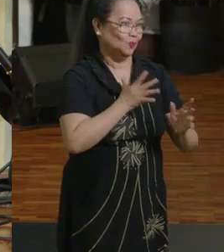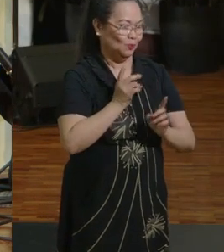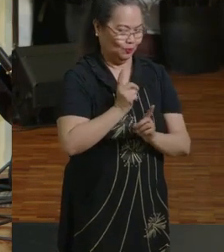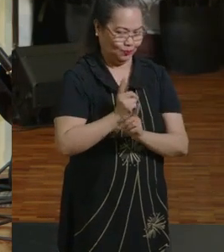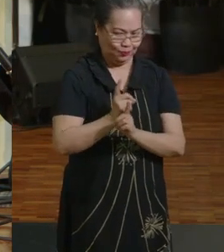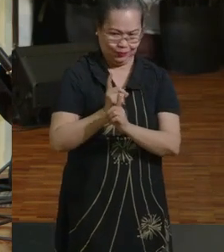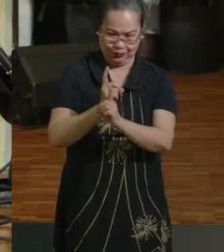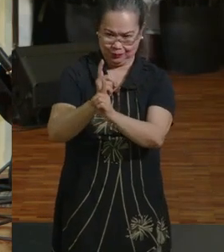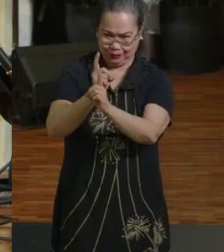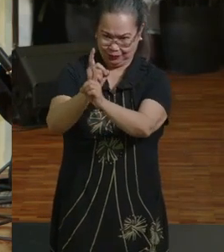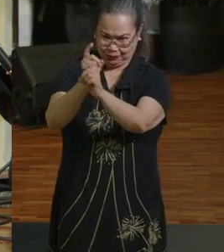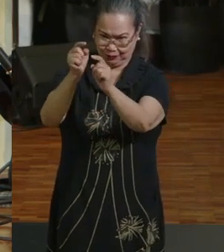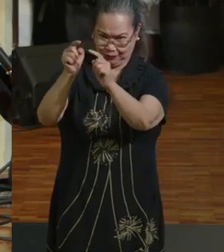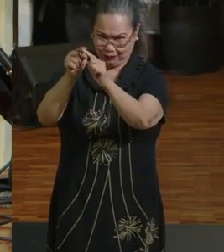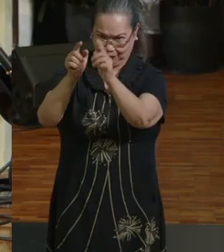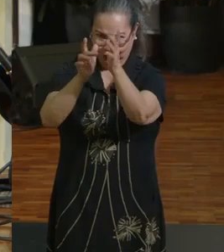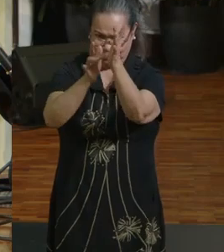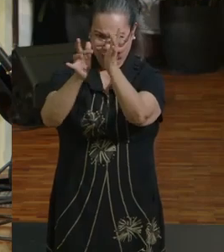devotion.